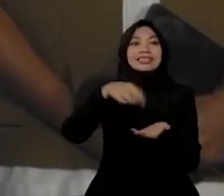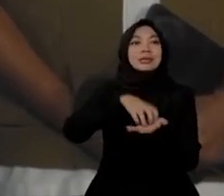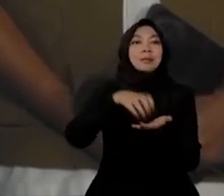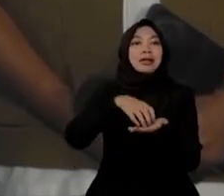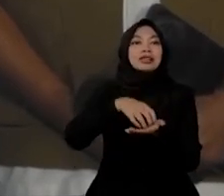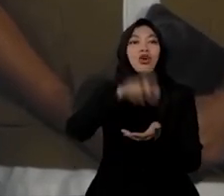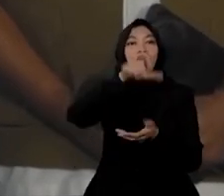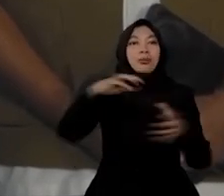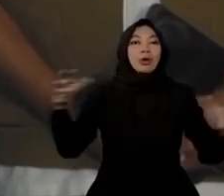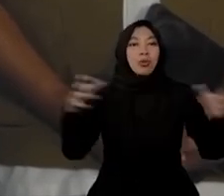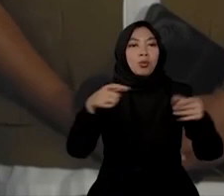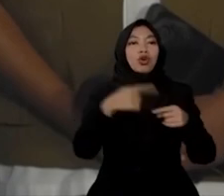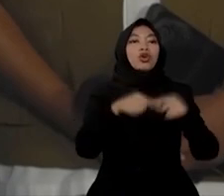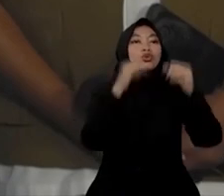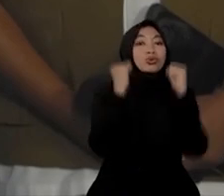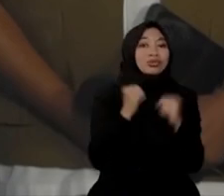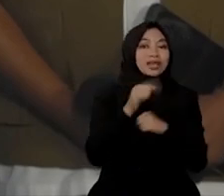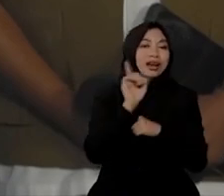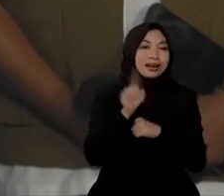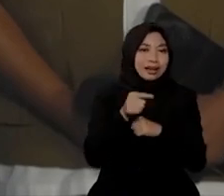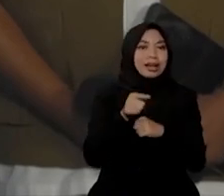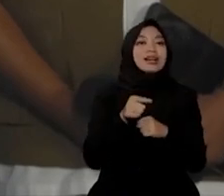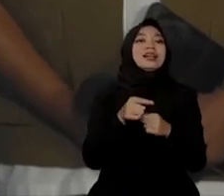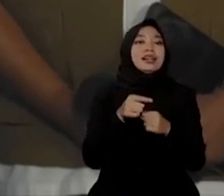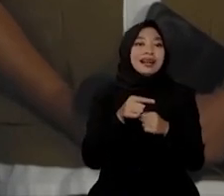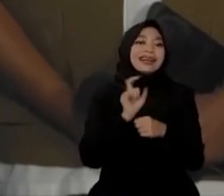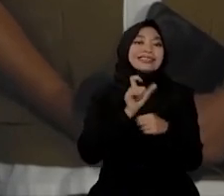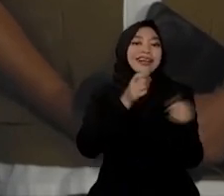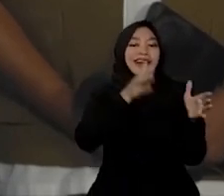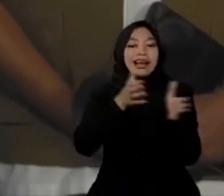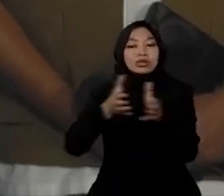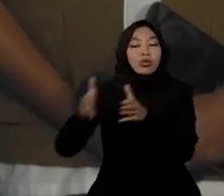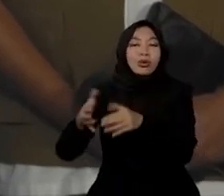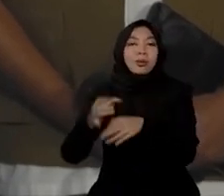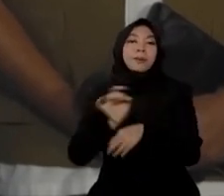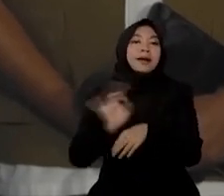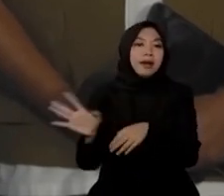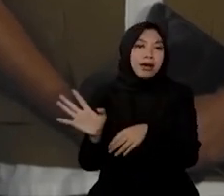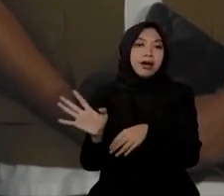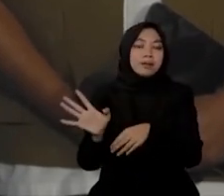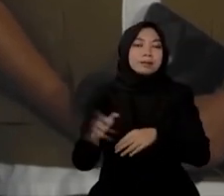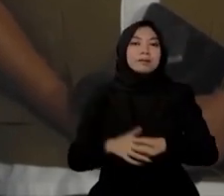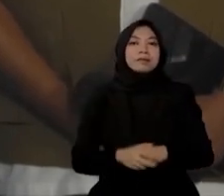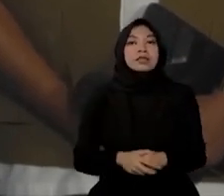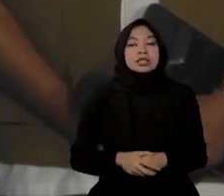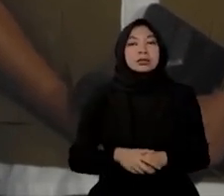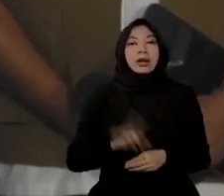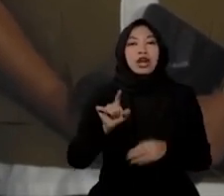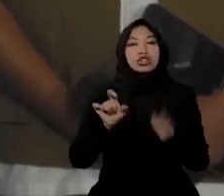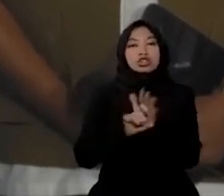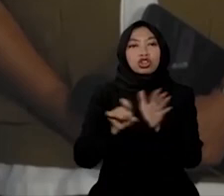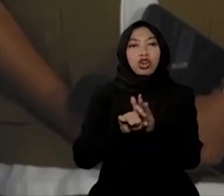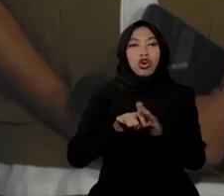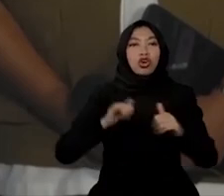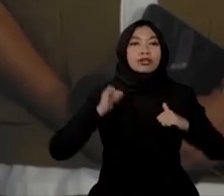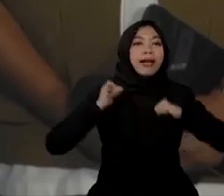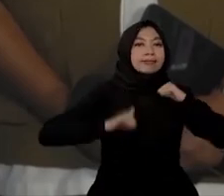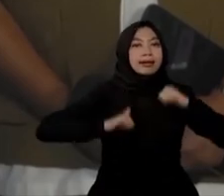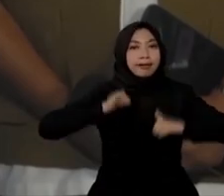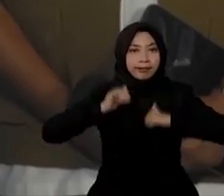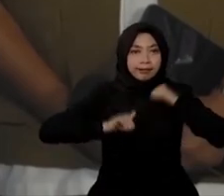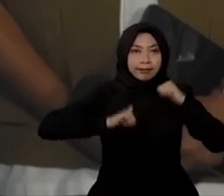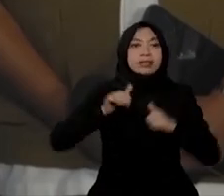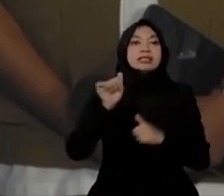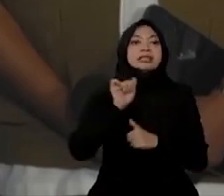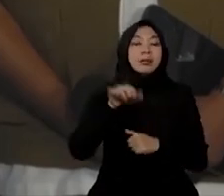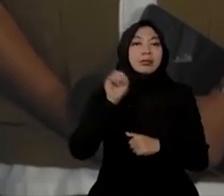kursi, sehingga teater, baik itu performing arts maupun teater seperti bioskop,